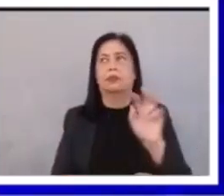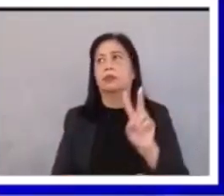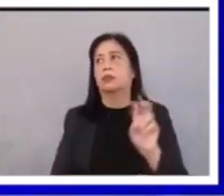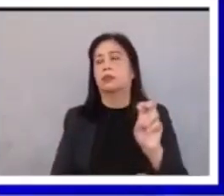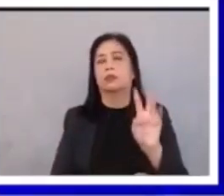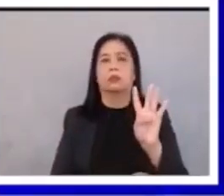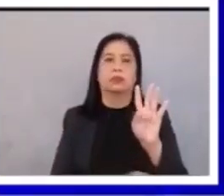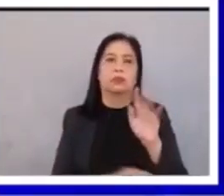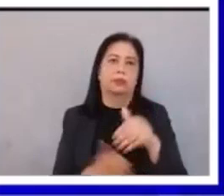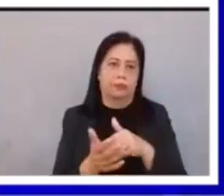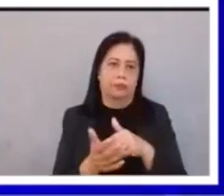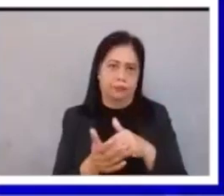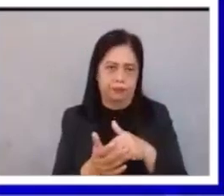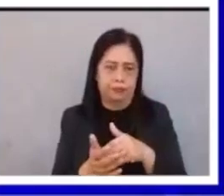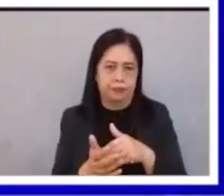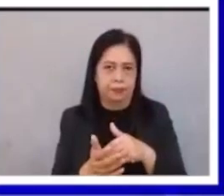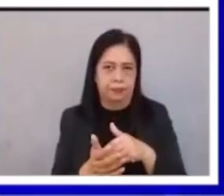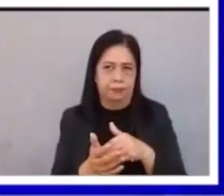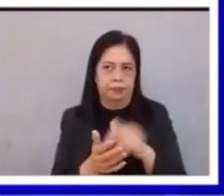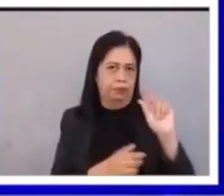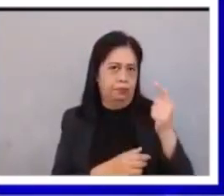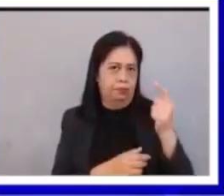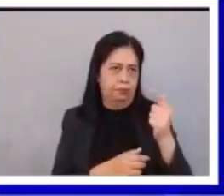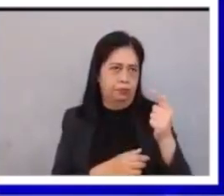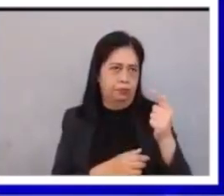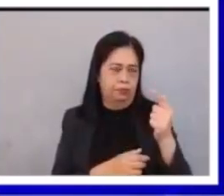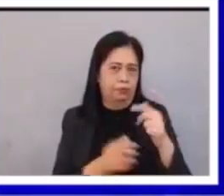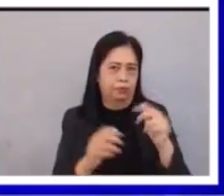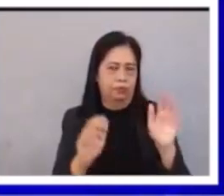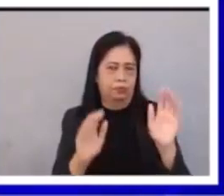204,000 August versus July.